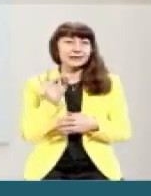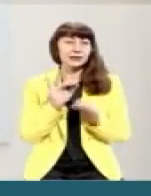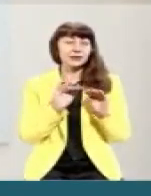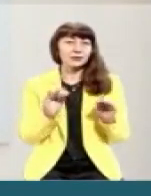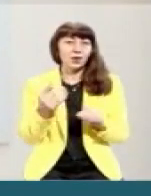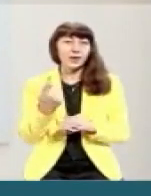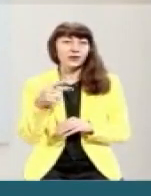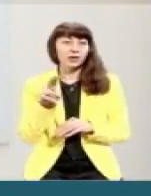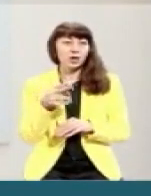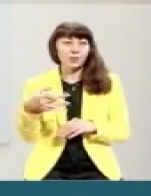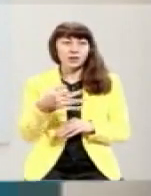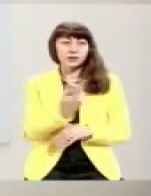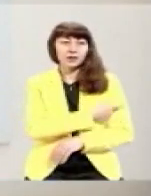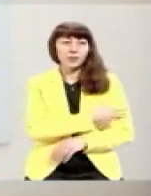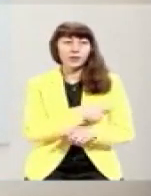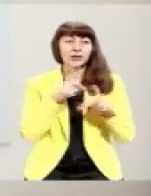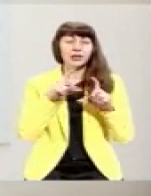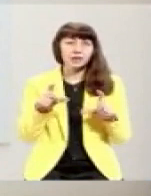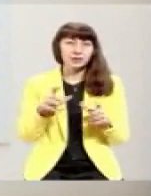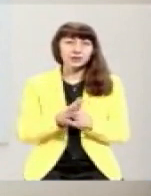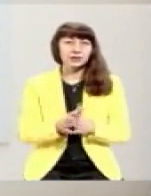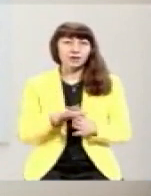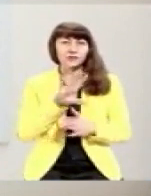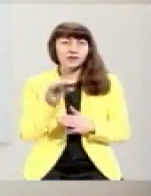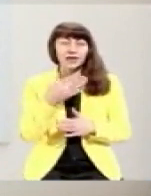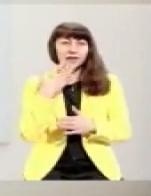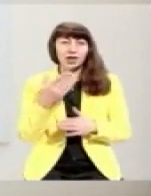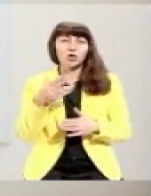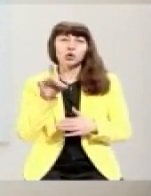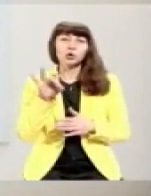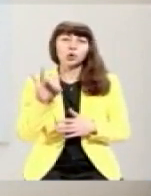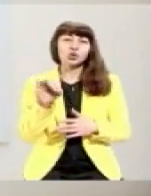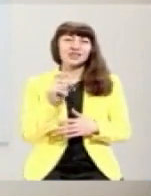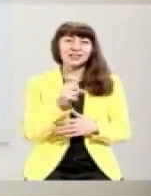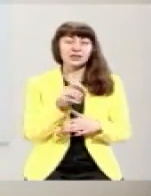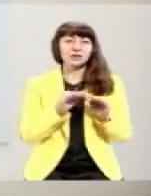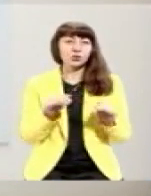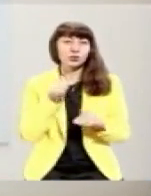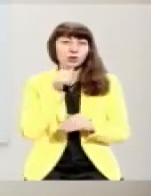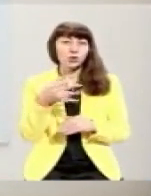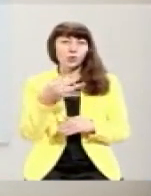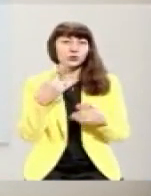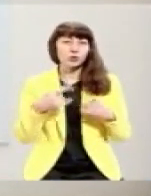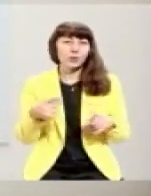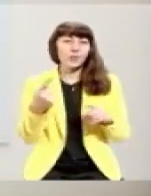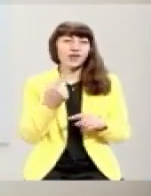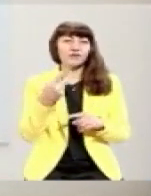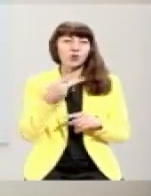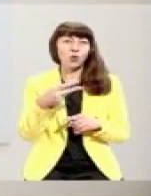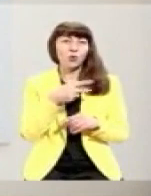1 декабря областная больница полноценно всех недоношенных детей Кустанайской области, то есть с роддомов первого и второго